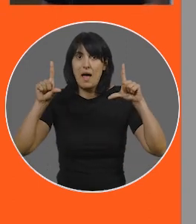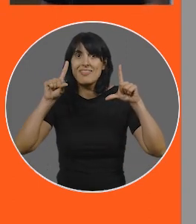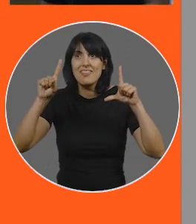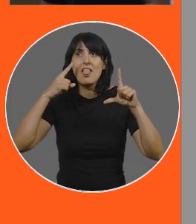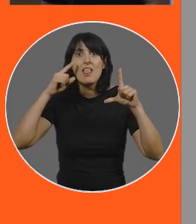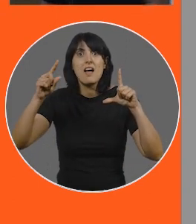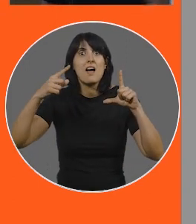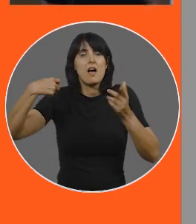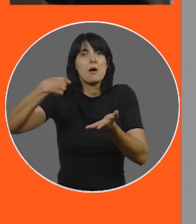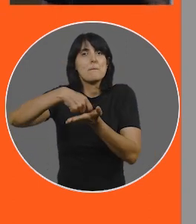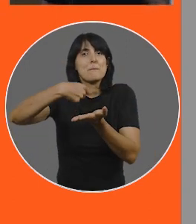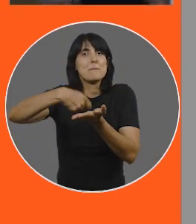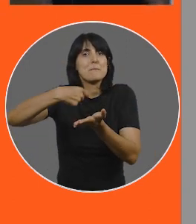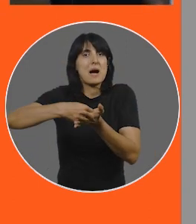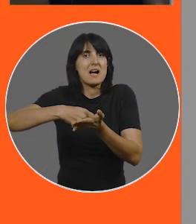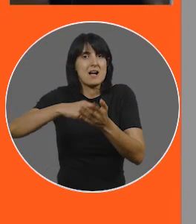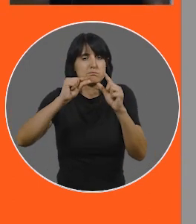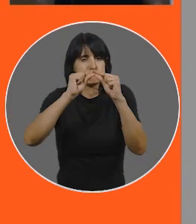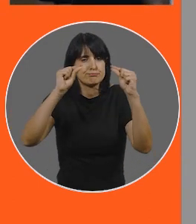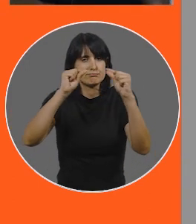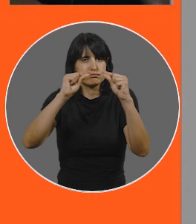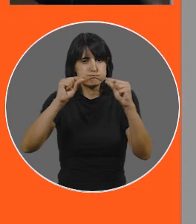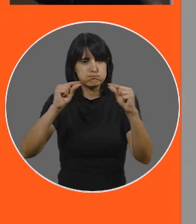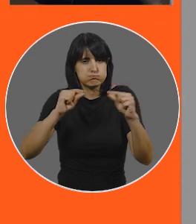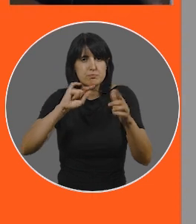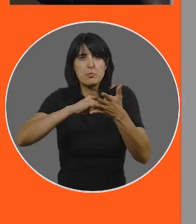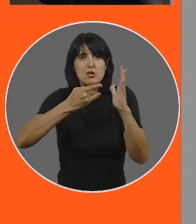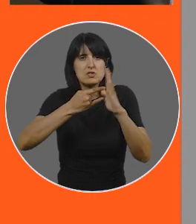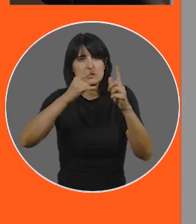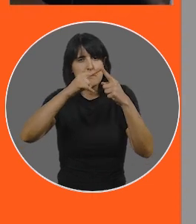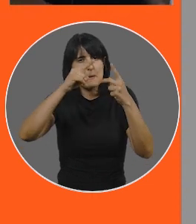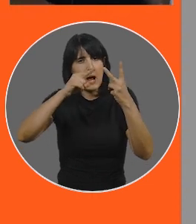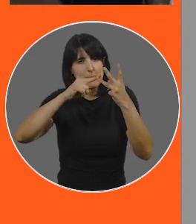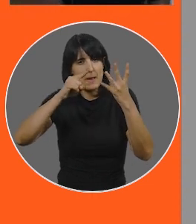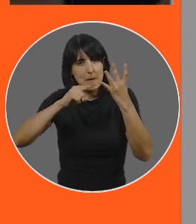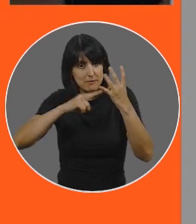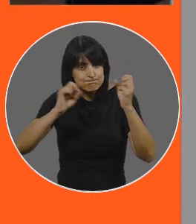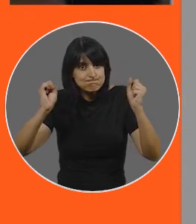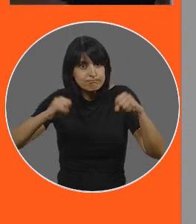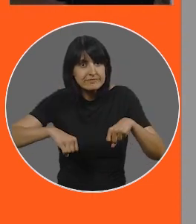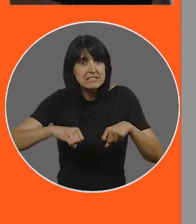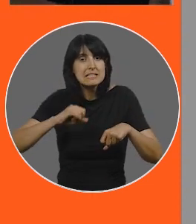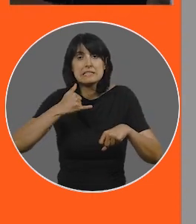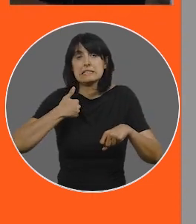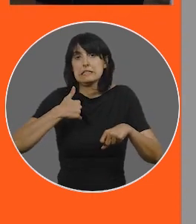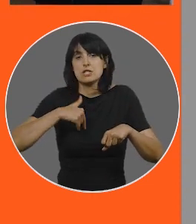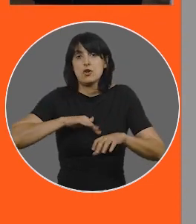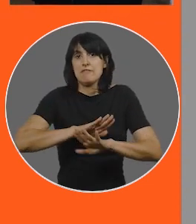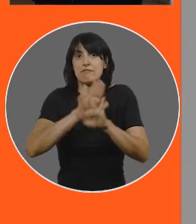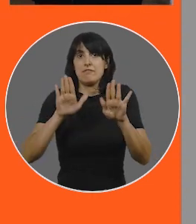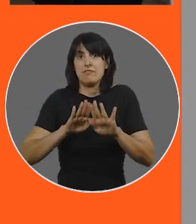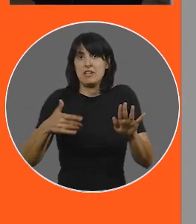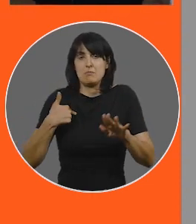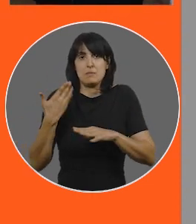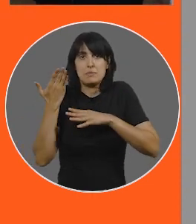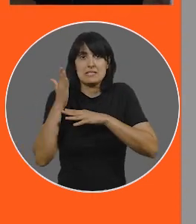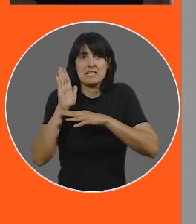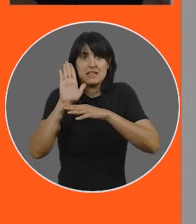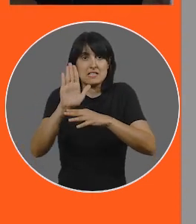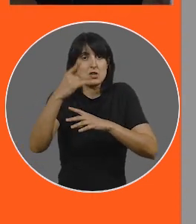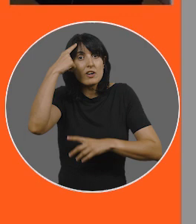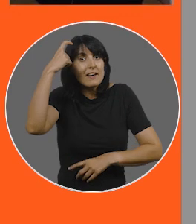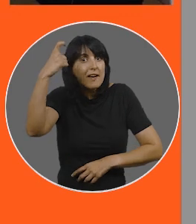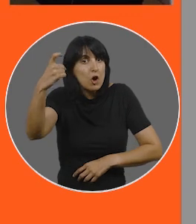he posat tot el finançament, que no llegiré, són tots els codis de tots els projectes que he esmentat, d'acord? I aquí acabaria la meva